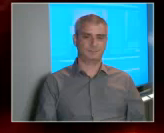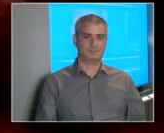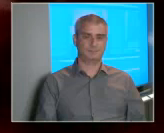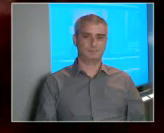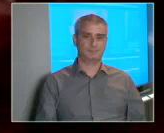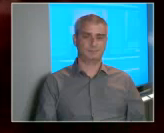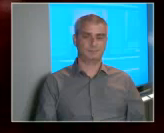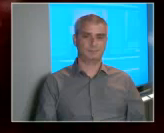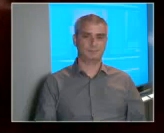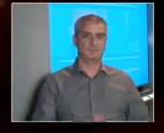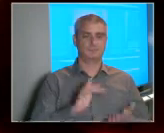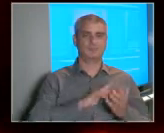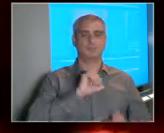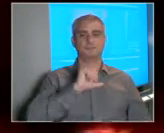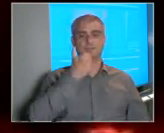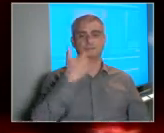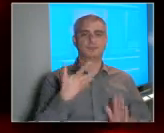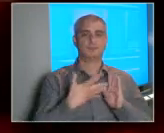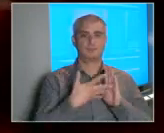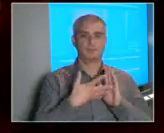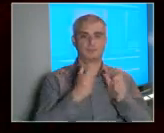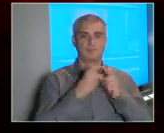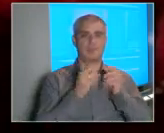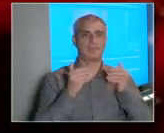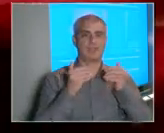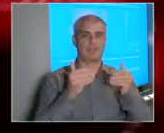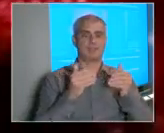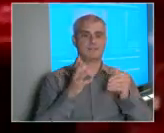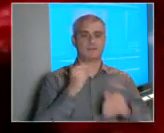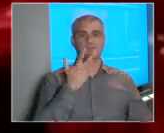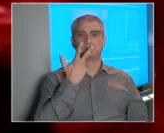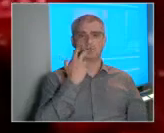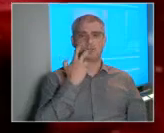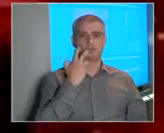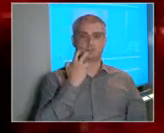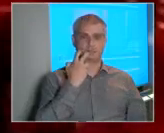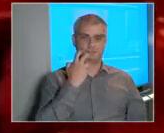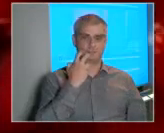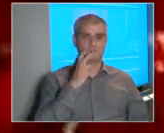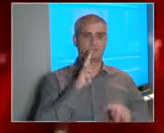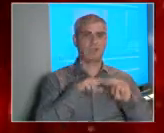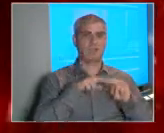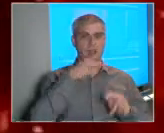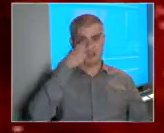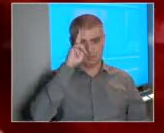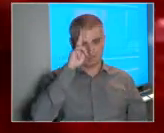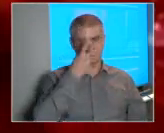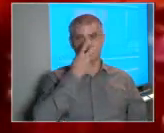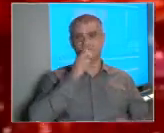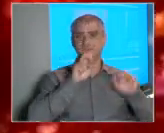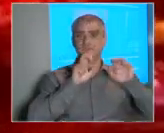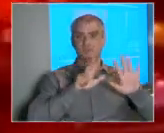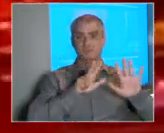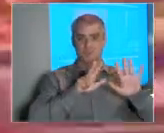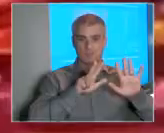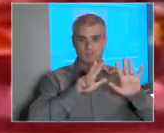עולה. במקום הראשון, על פי מדגם חדשות 10, מפלגת קדימה עם 30 מנדטים. אחריה הליכוד עם 28